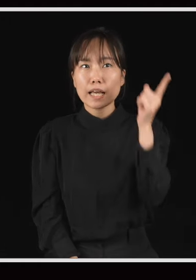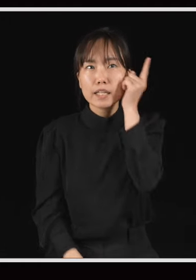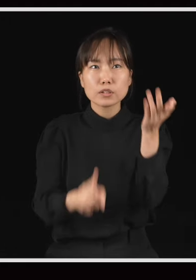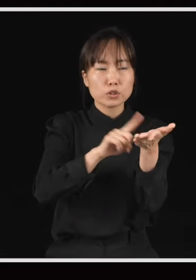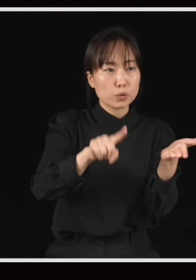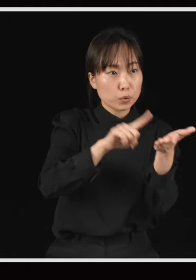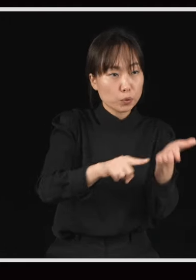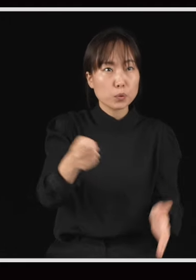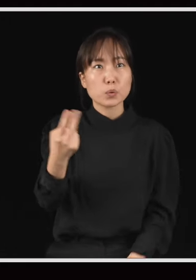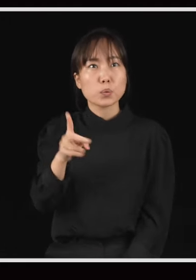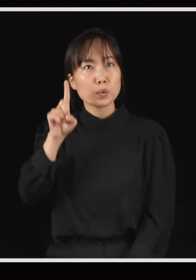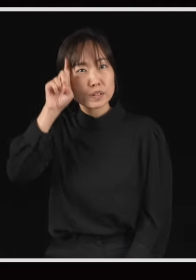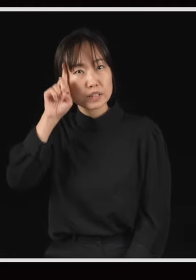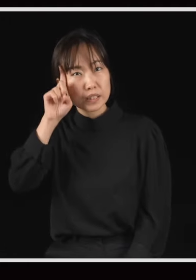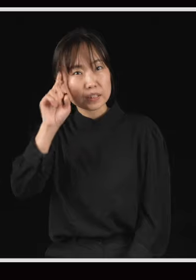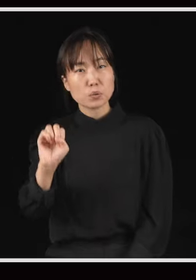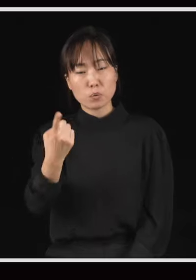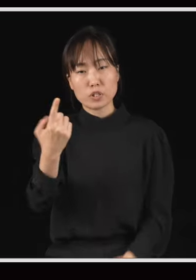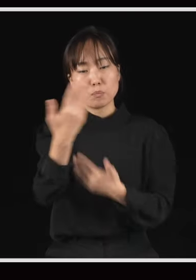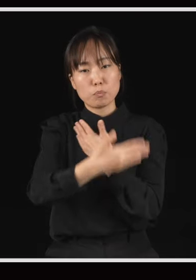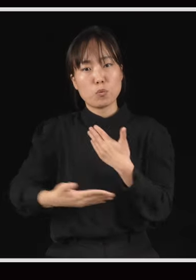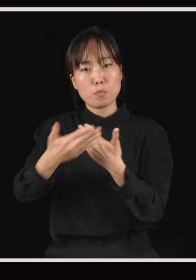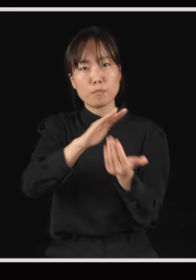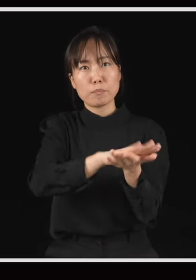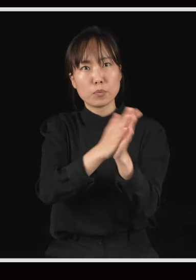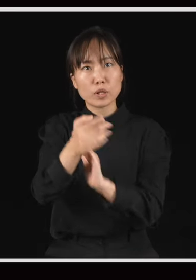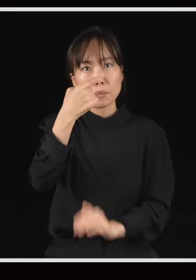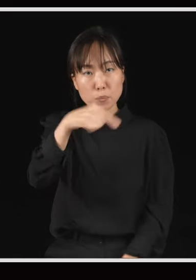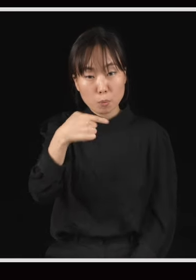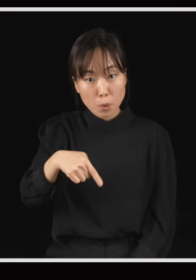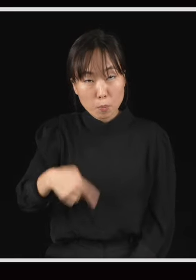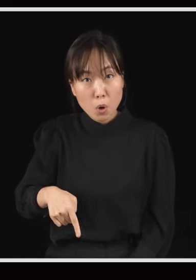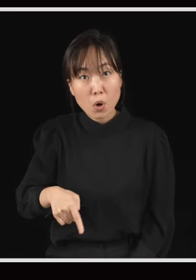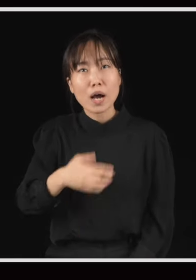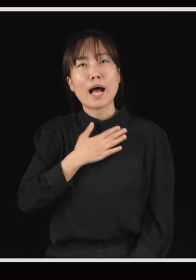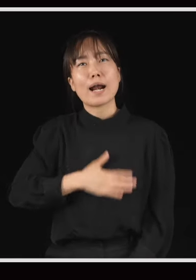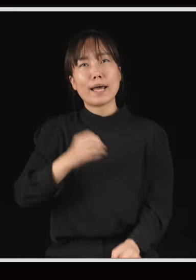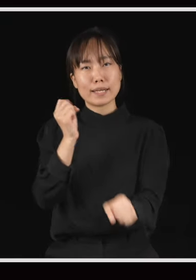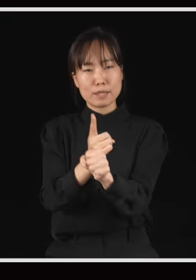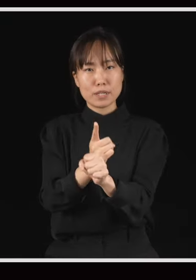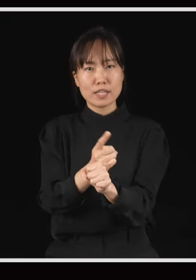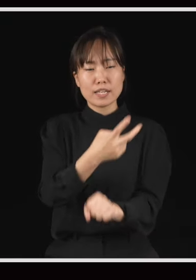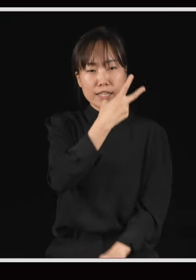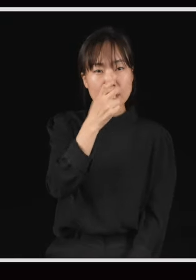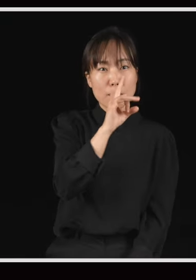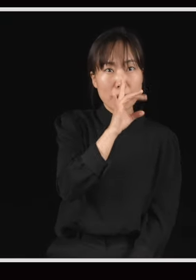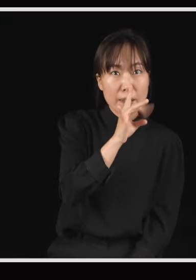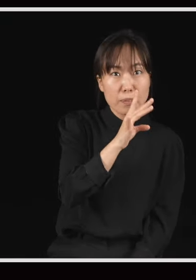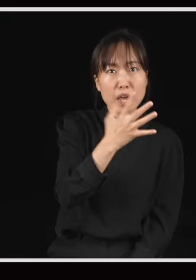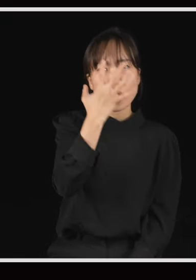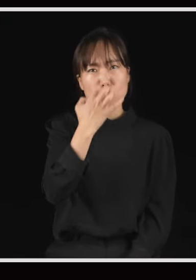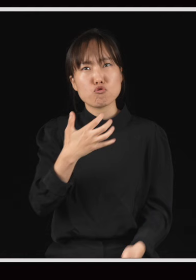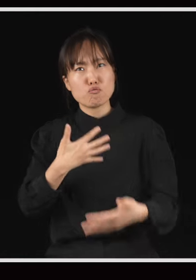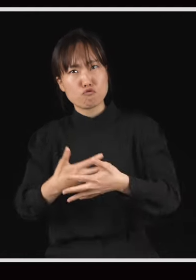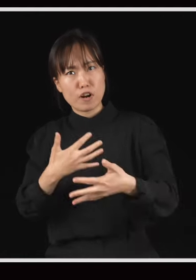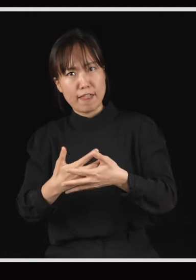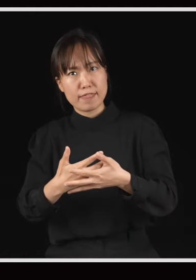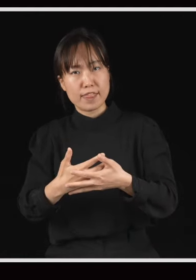스마트폰뿐만 아니라 스트레스 호르몬이 주는 우리 몸의 변화들은 굉장히 잘 알려져 있습니다. 수면장애, 우울, 불안